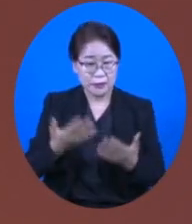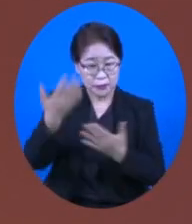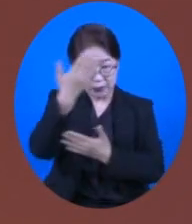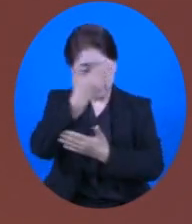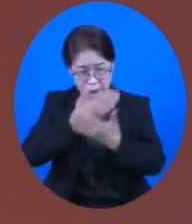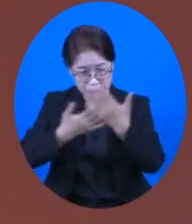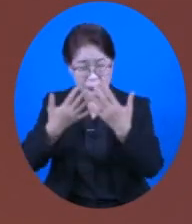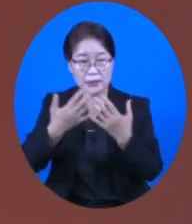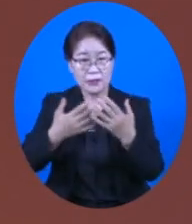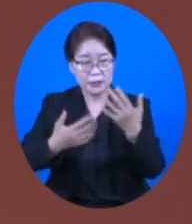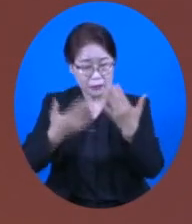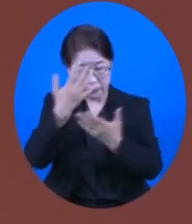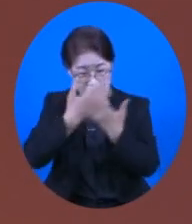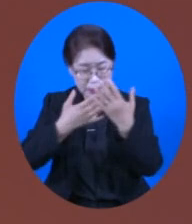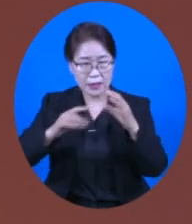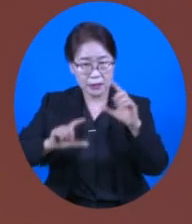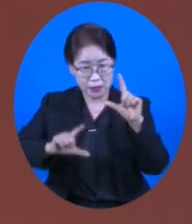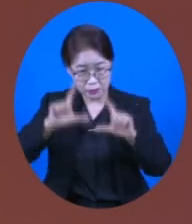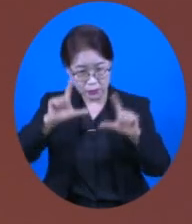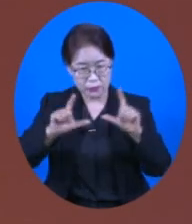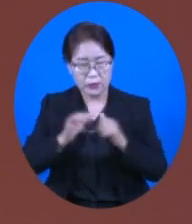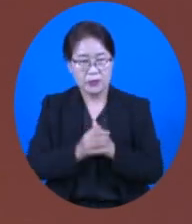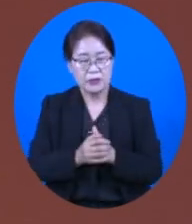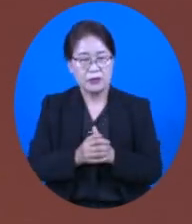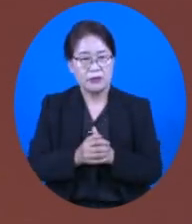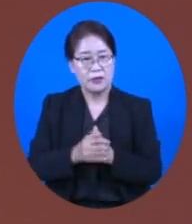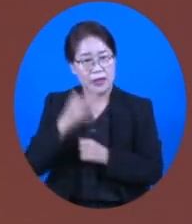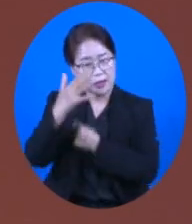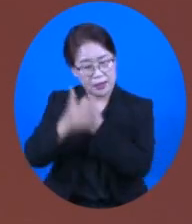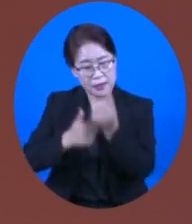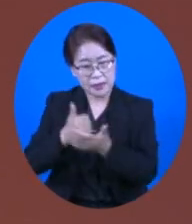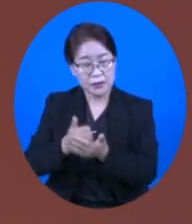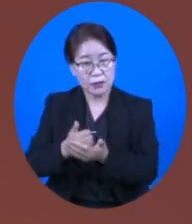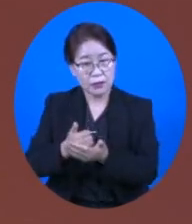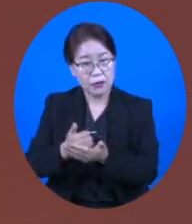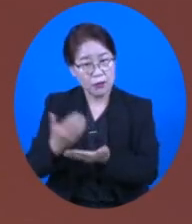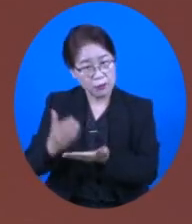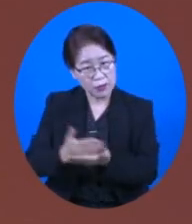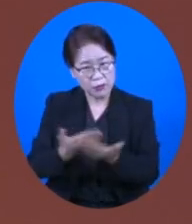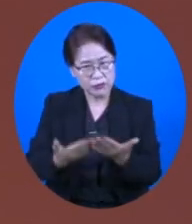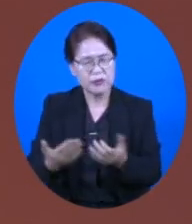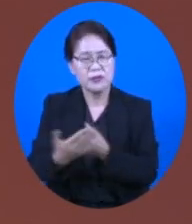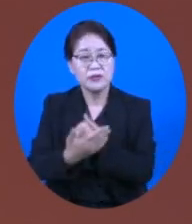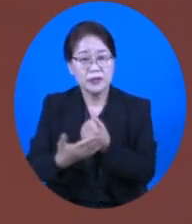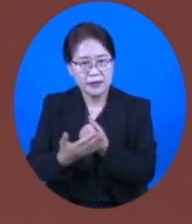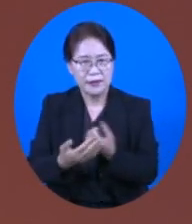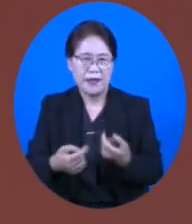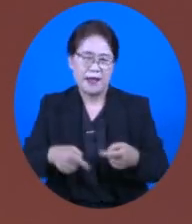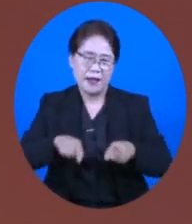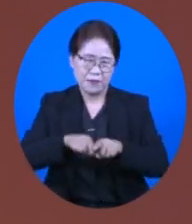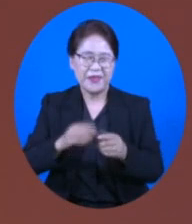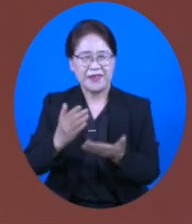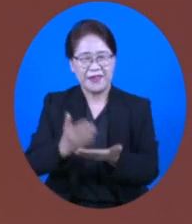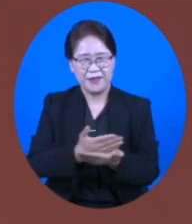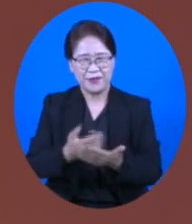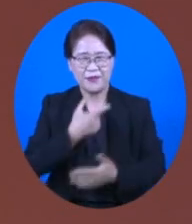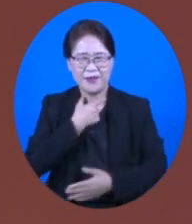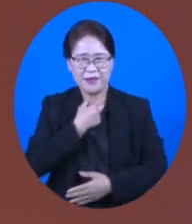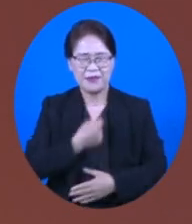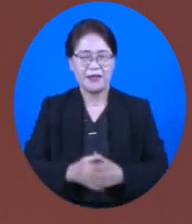통해서 하나님께서 우리에게 베풀어 주신 은혜가 어떤 것인지를 함께 나누기를